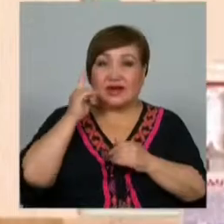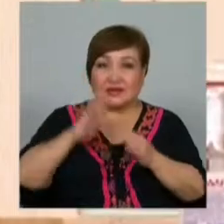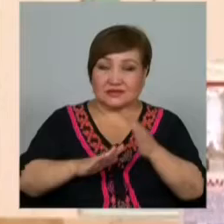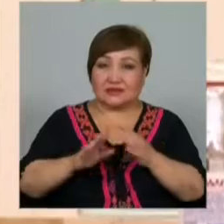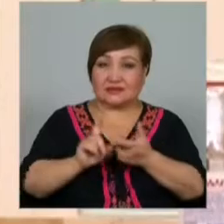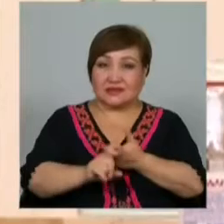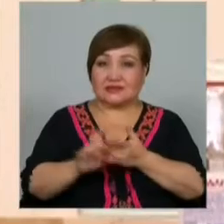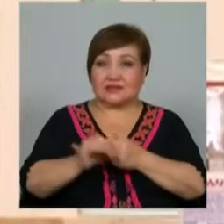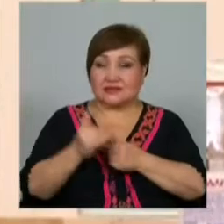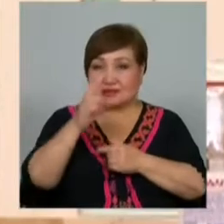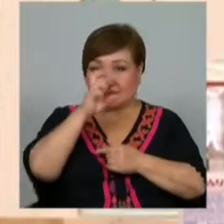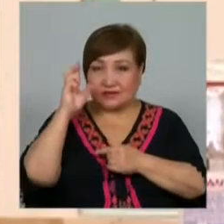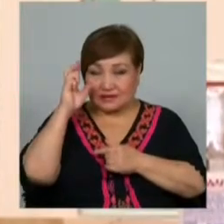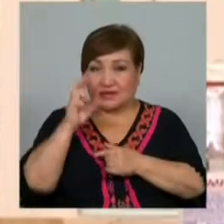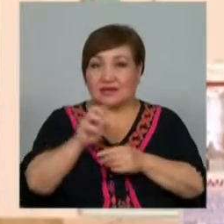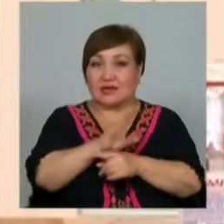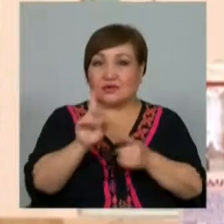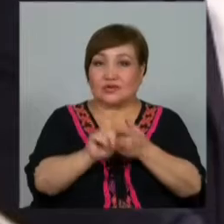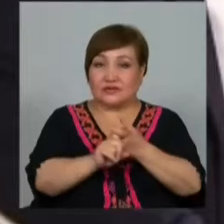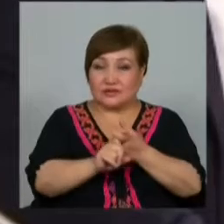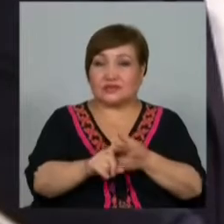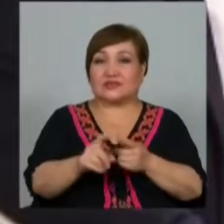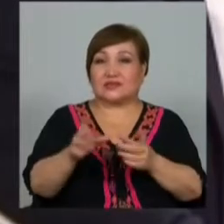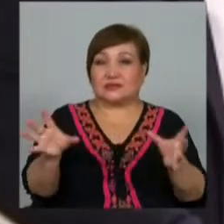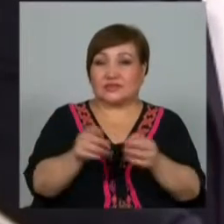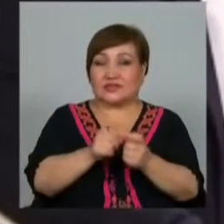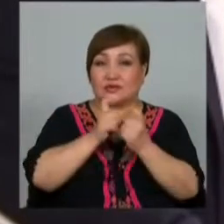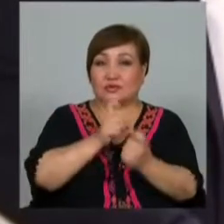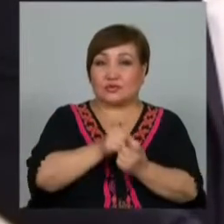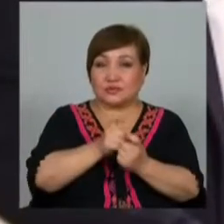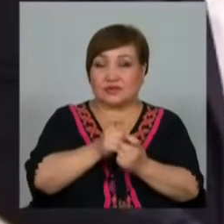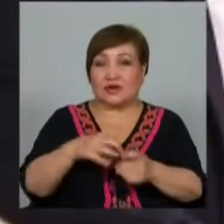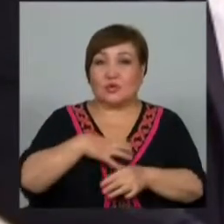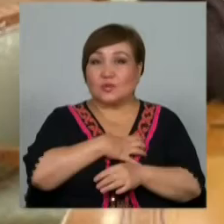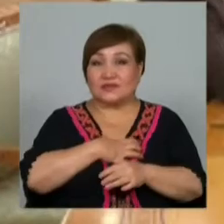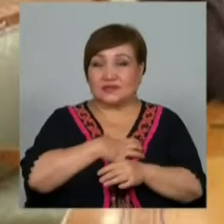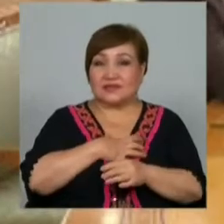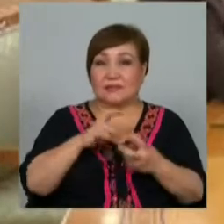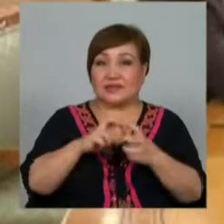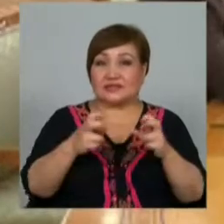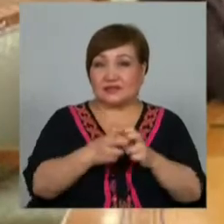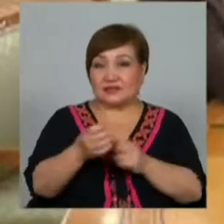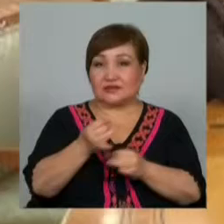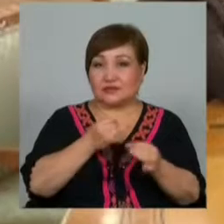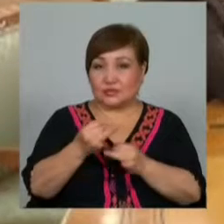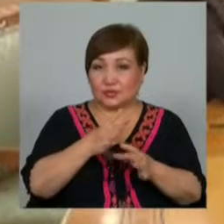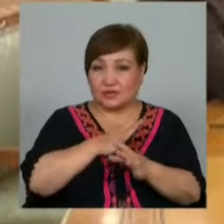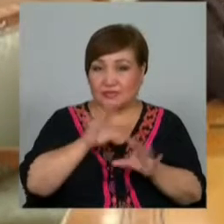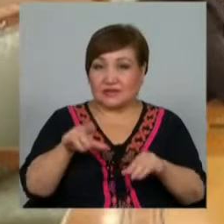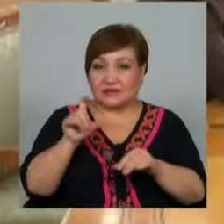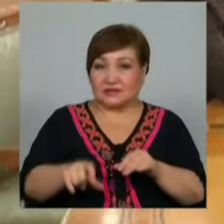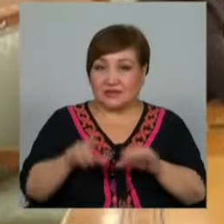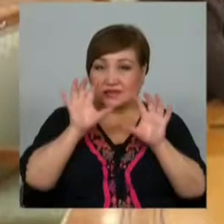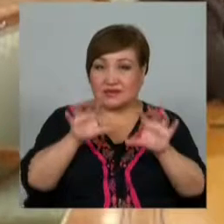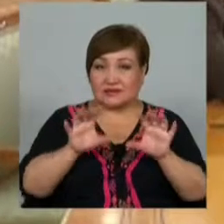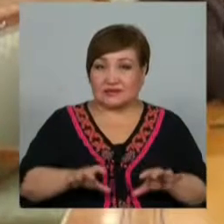елдің коронавирус пандемиясына қарсы күрестегі бірлескен күш-жігеріне қатысты өзекті мәселелер сөз болды. Президент заң шығарушы